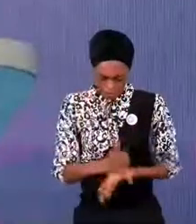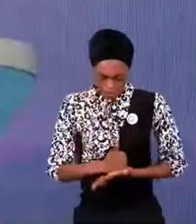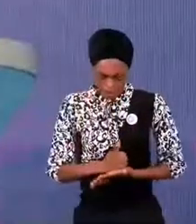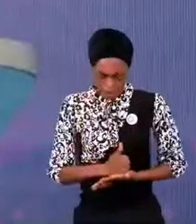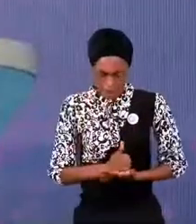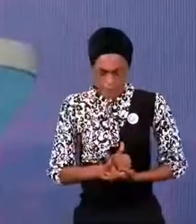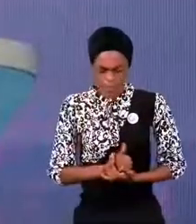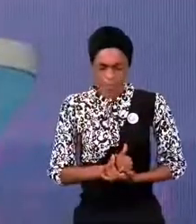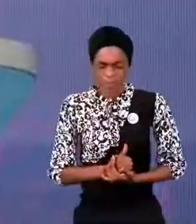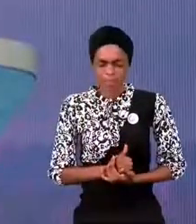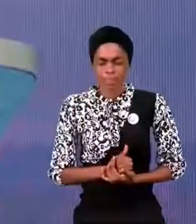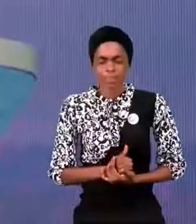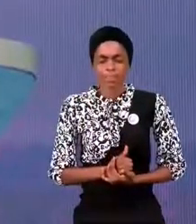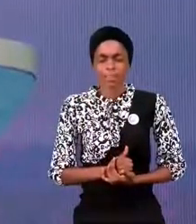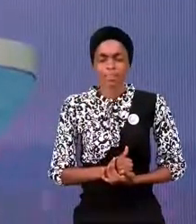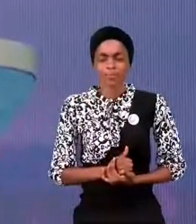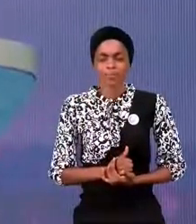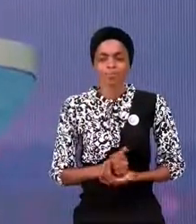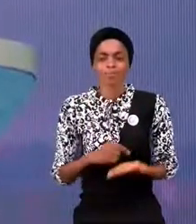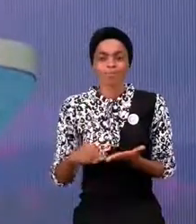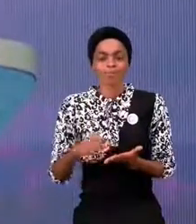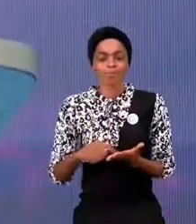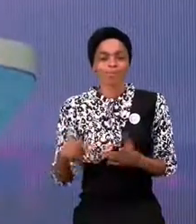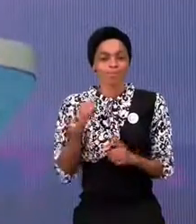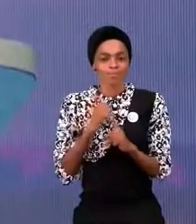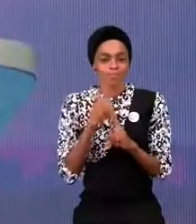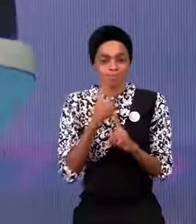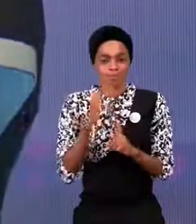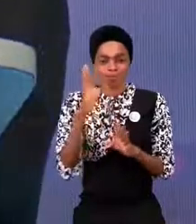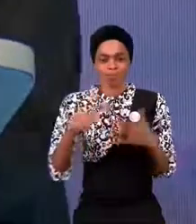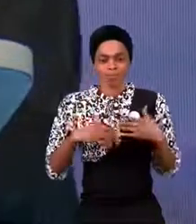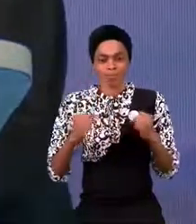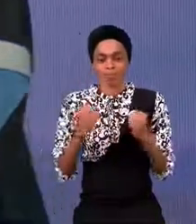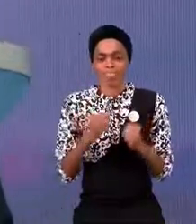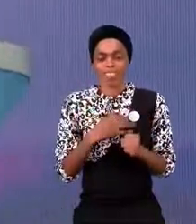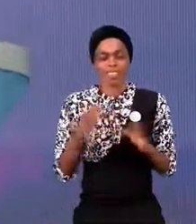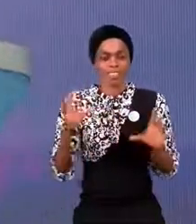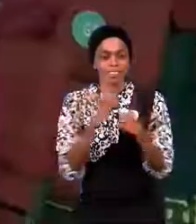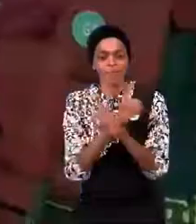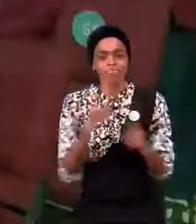Examine-toi, examine-toi. Ta guérison, ta délivrance, ton miracle est là.